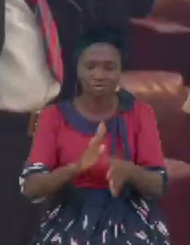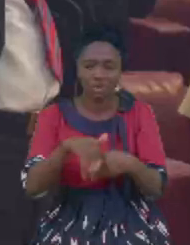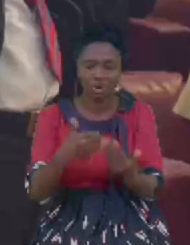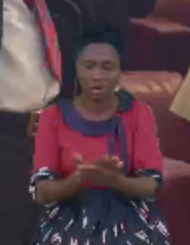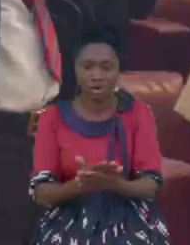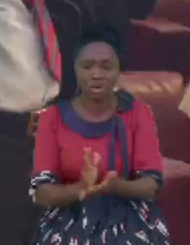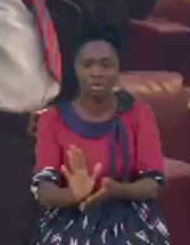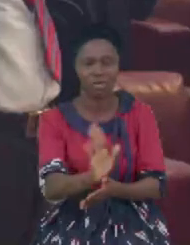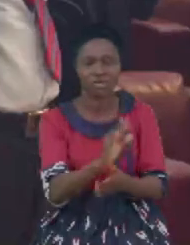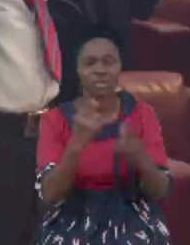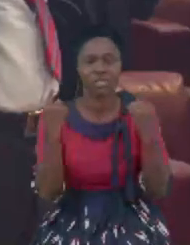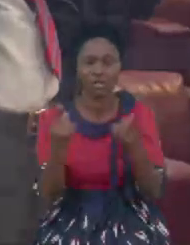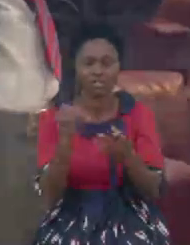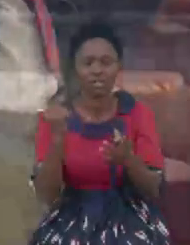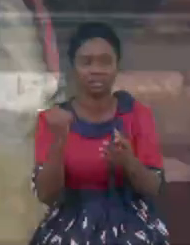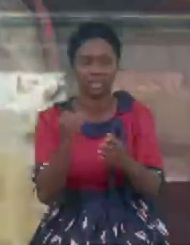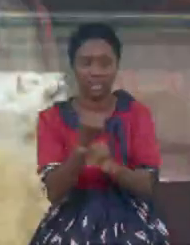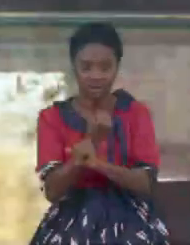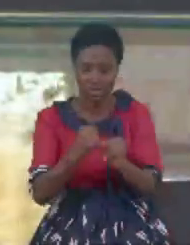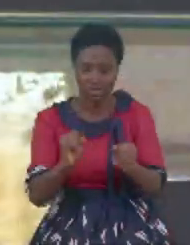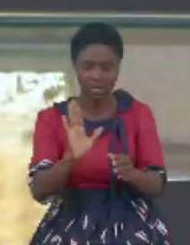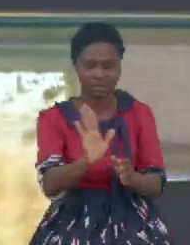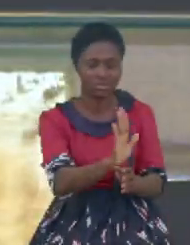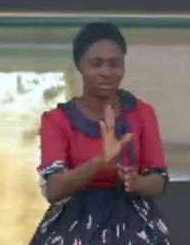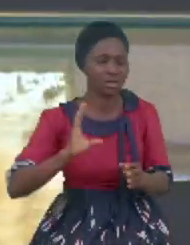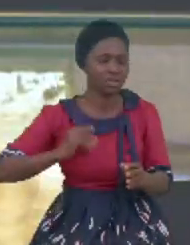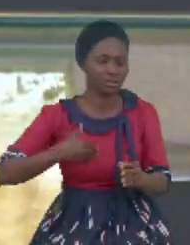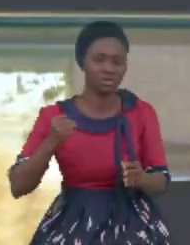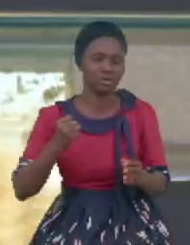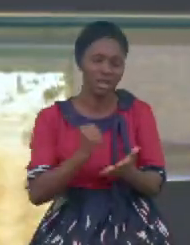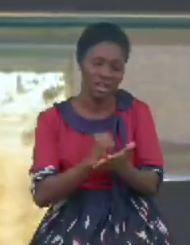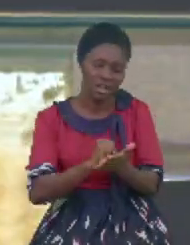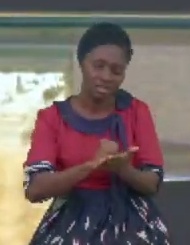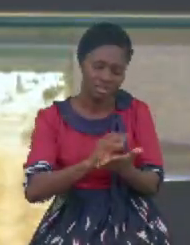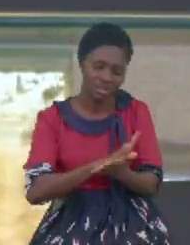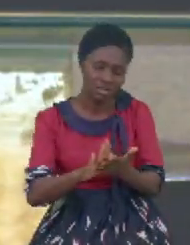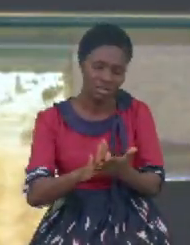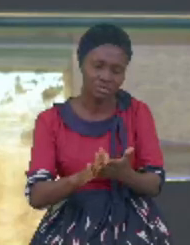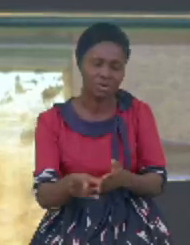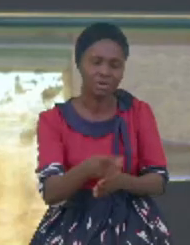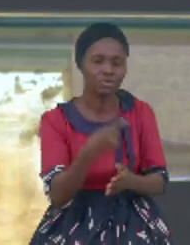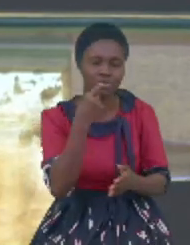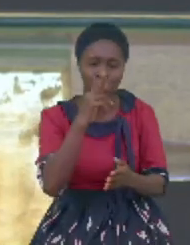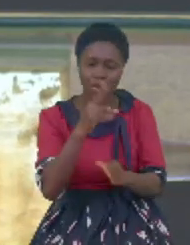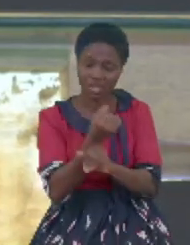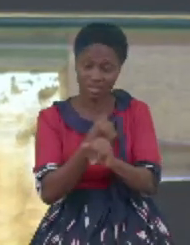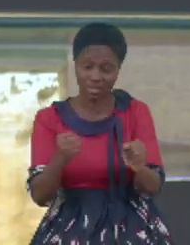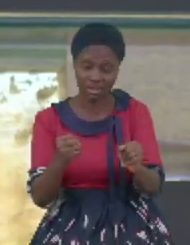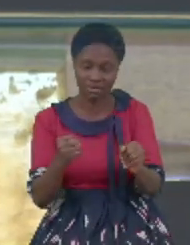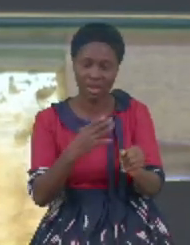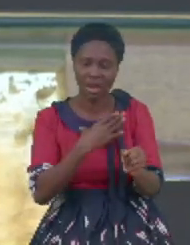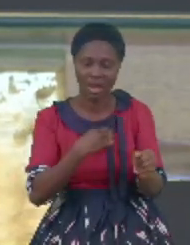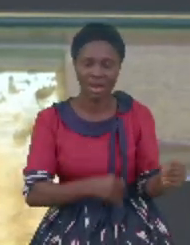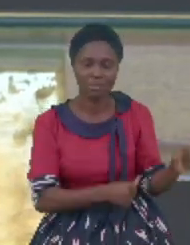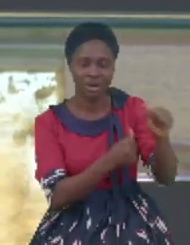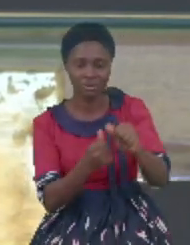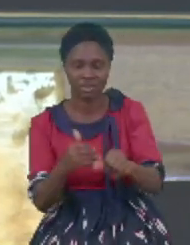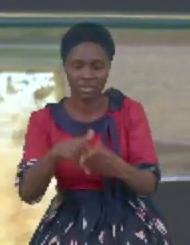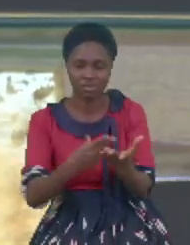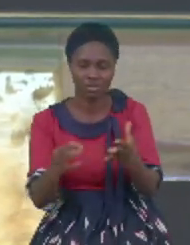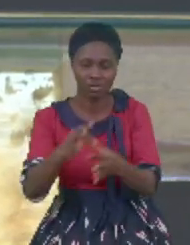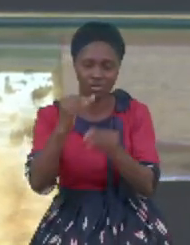Pardonne à tous leurs péchés, pardonne tous leurs péchés, sauve leurs âmes, sanctifie ceux qui sont sauvés et baptise dans le